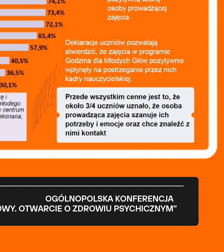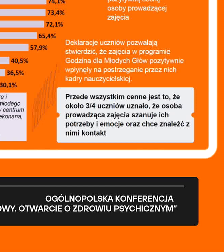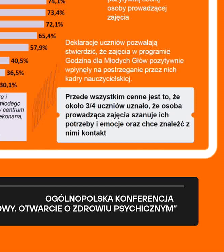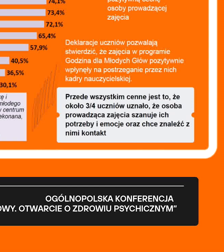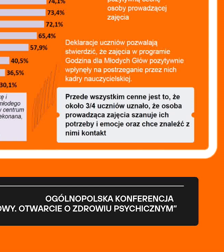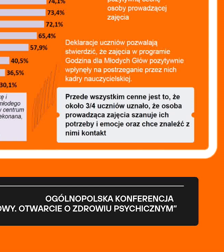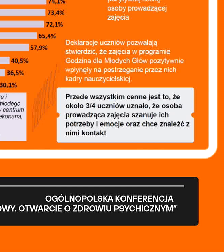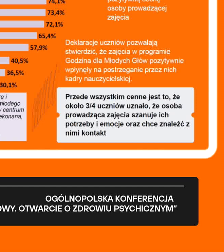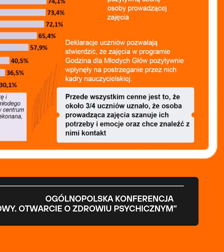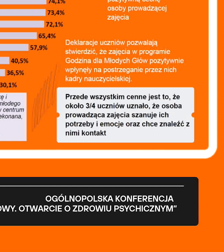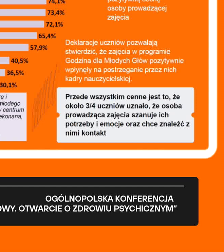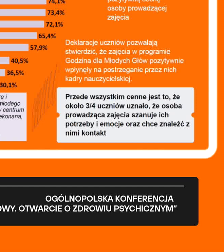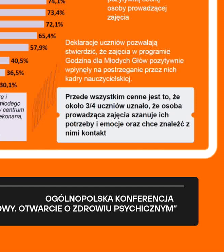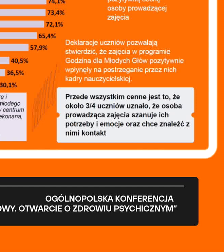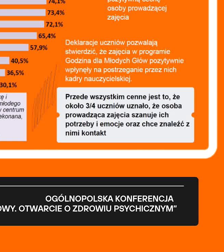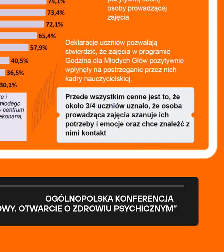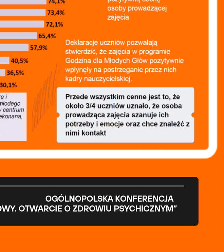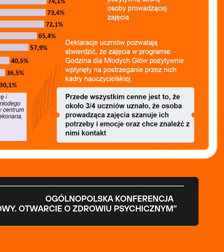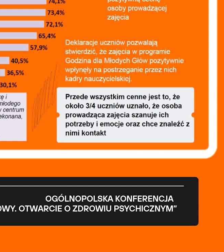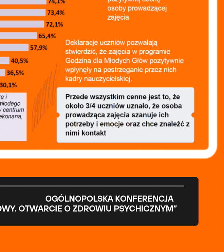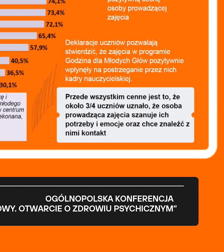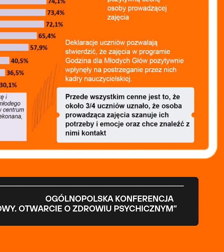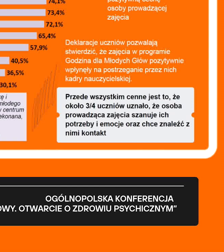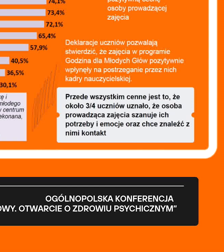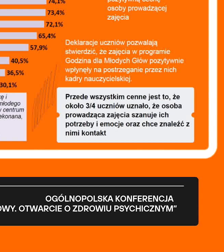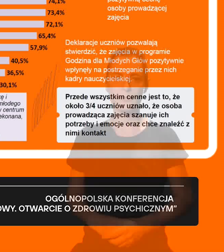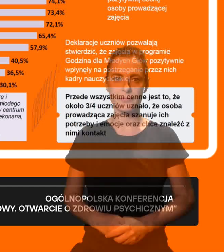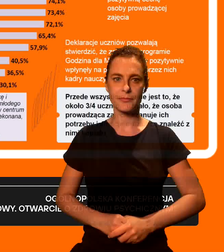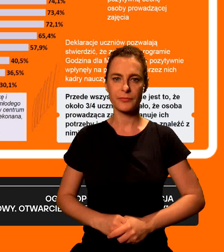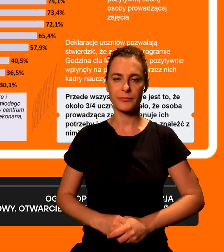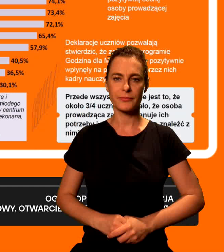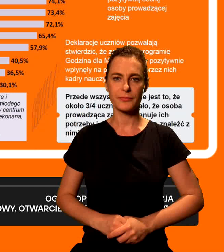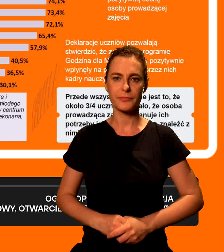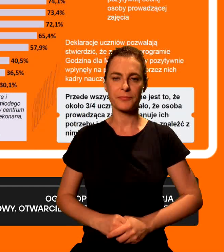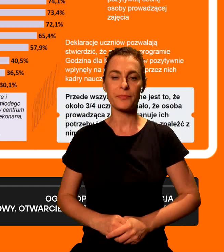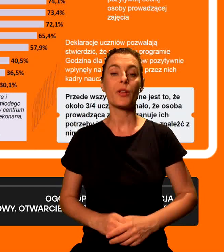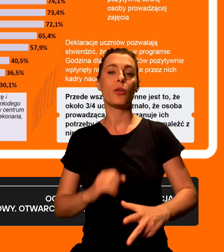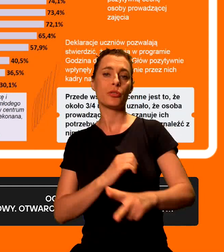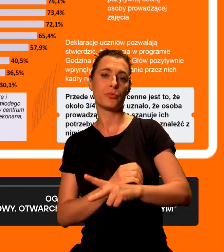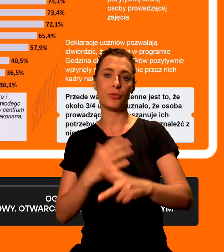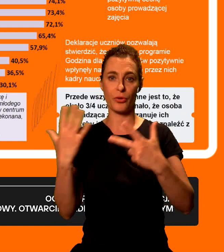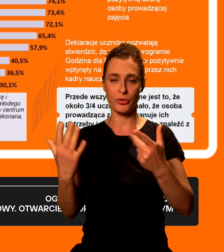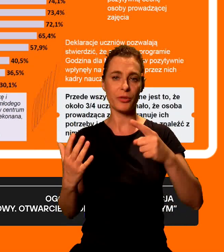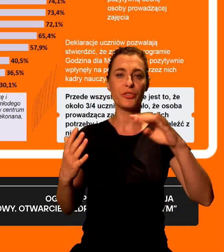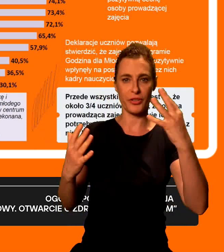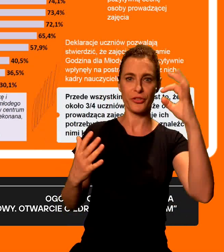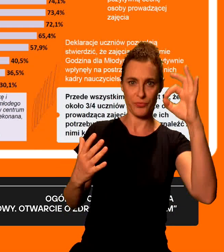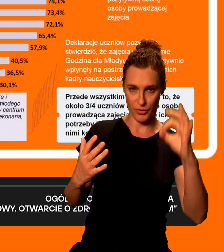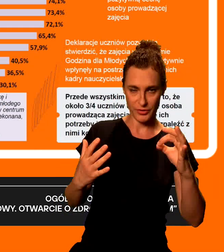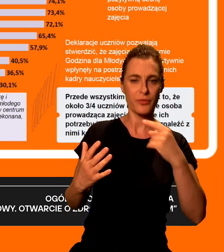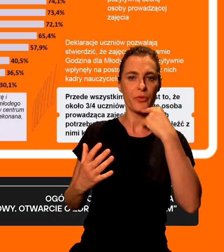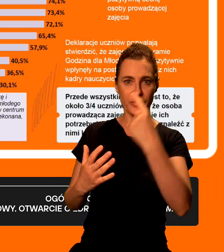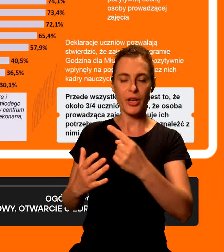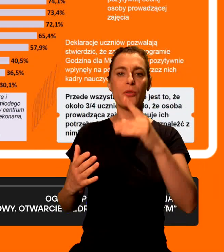czy chce znaleźć kontakt. Słuchajcie, 88,9% wskazało przynajmniej jedną pozytywną cechę osoby